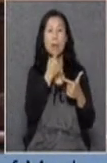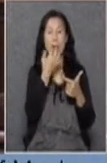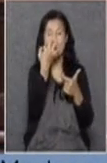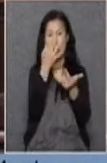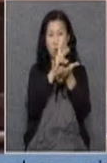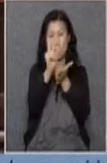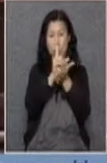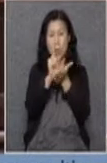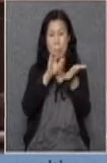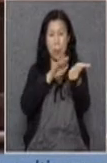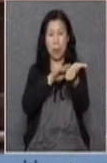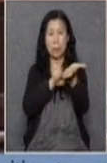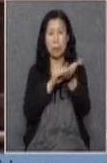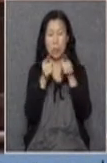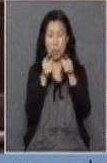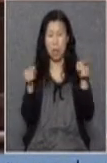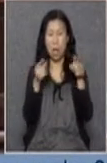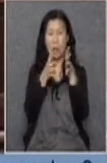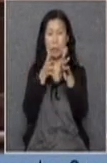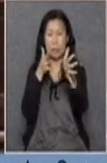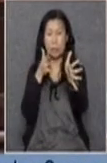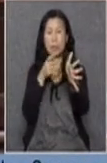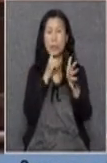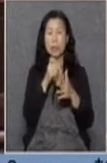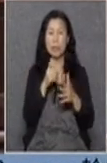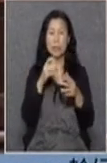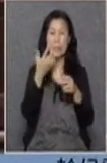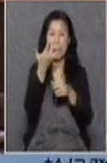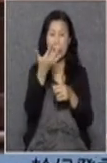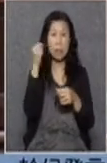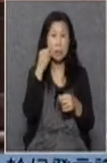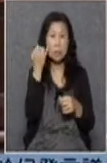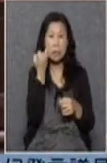科最長嘅輪候時間可以分別係幾多呢？主席，